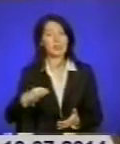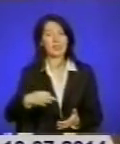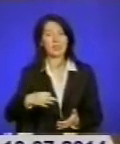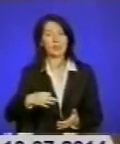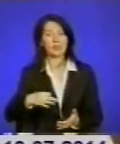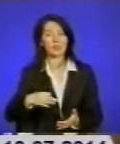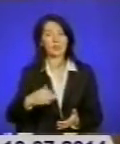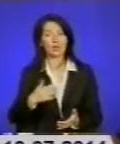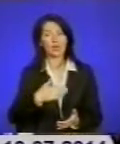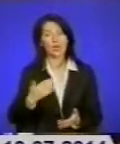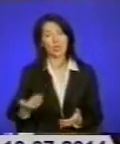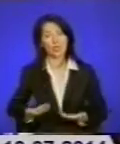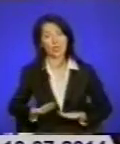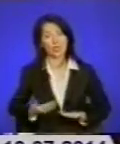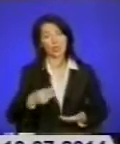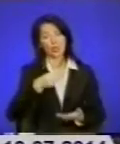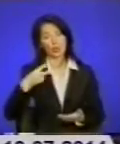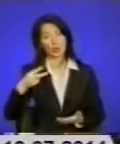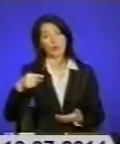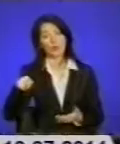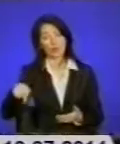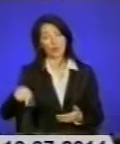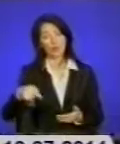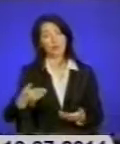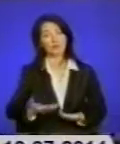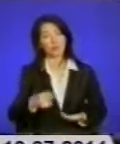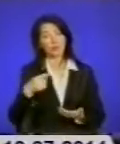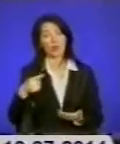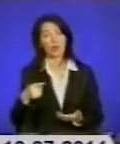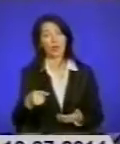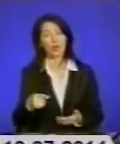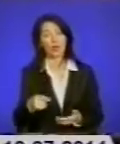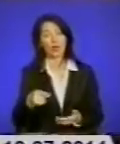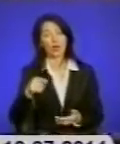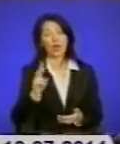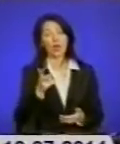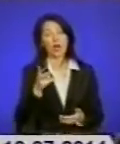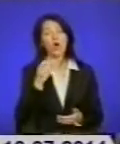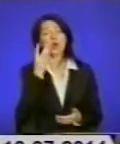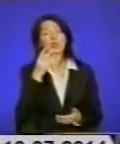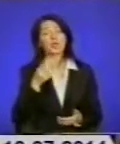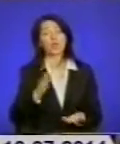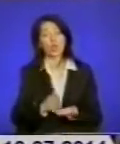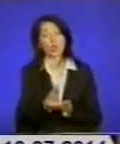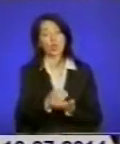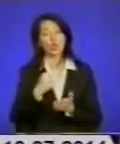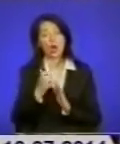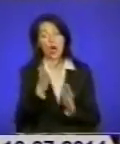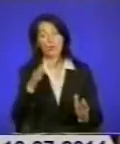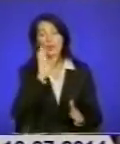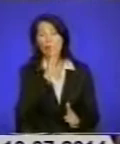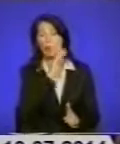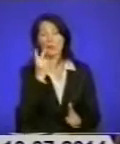Ми жили на другому поверсі, вони на першому поверсі. Коли він служив в армії, то мама постійно мене зустрічала і